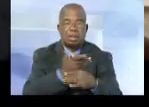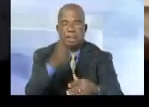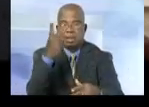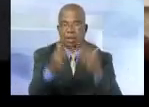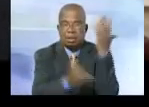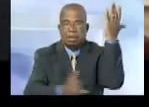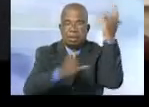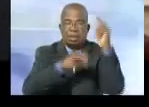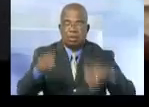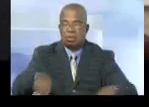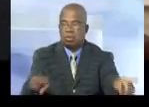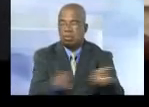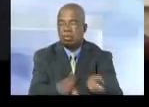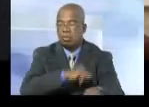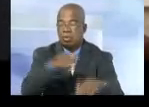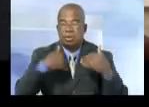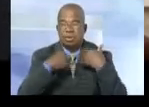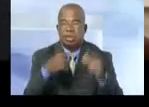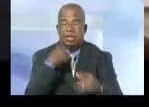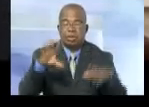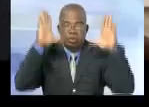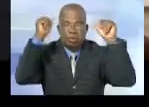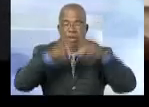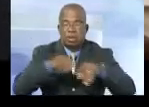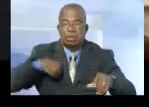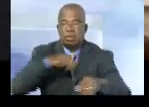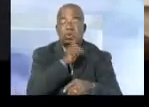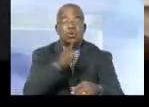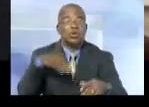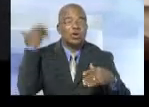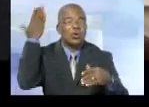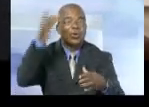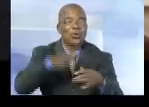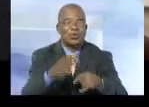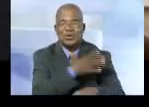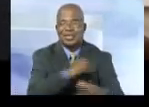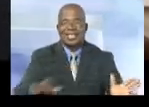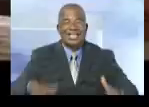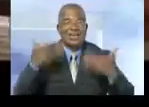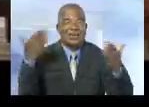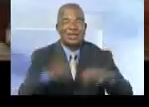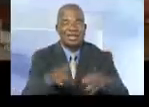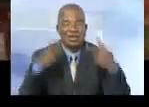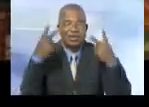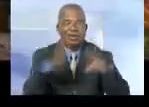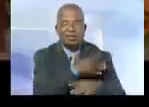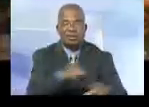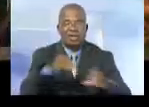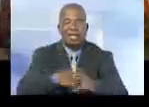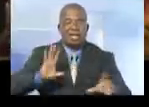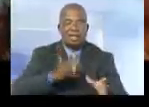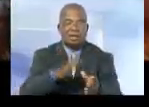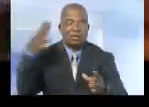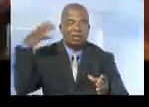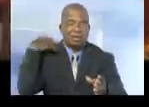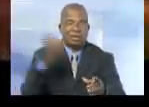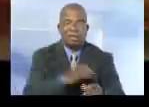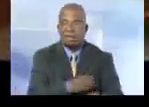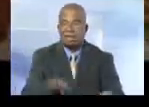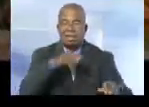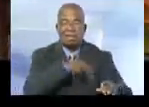je l'ai confirmé au président, nous serions ravis de le recevoir prochainement à nouveau à Bruxelles. En mission de travail en